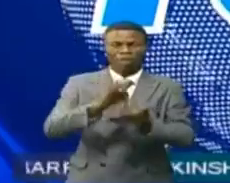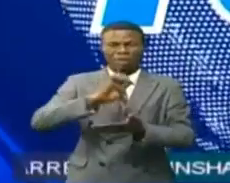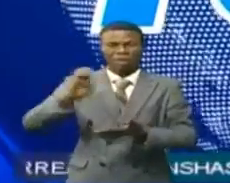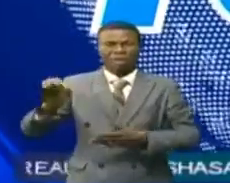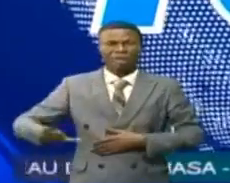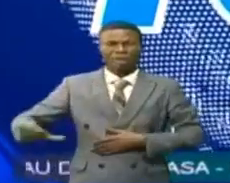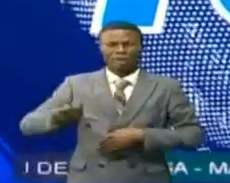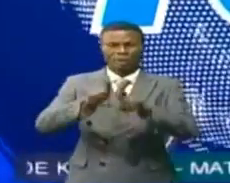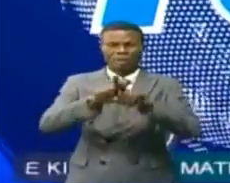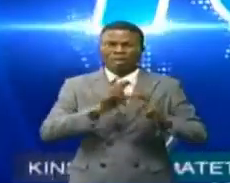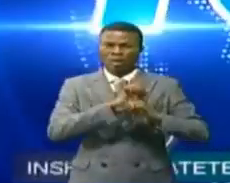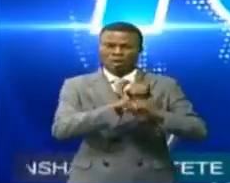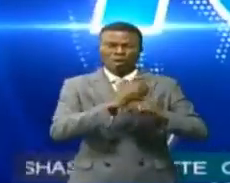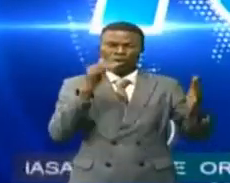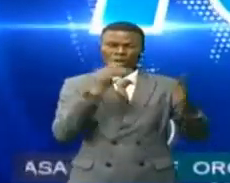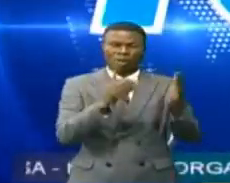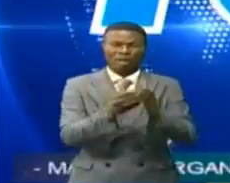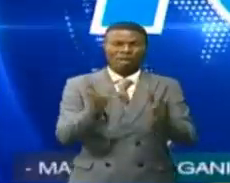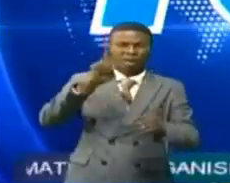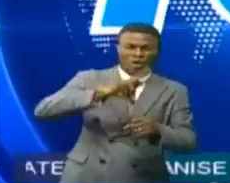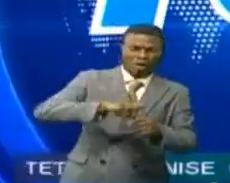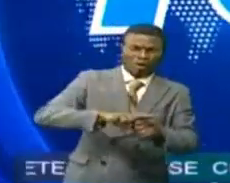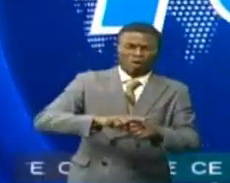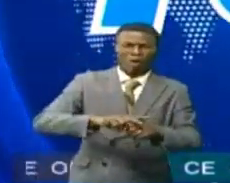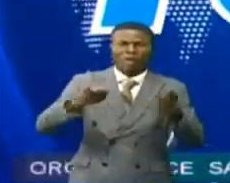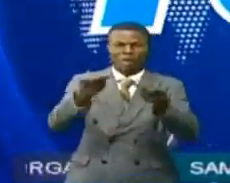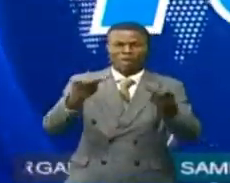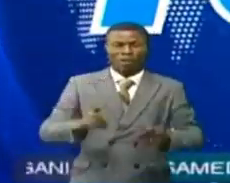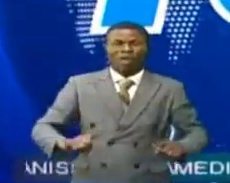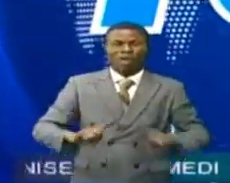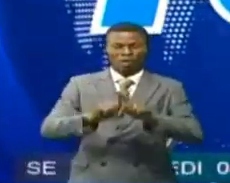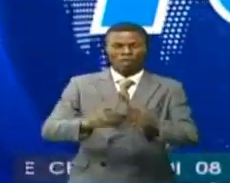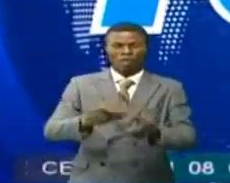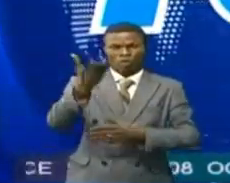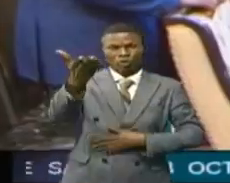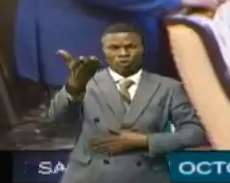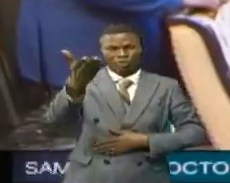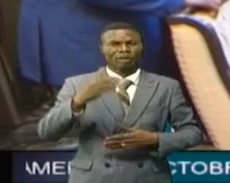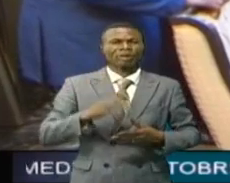et la prévention des violences sexuelles en zone de conflit. Pierre Kibambusu Mwissa.